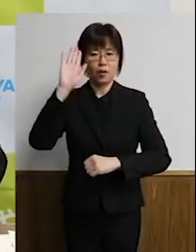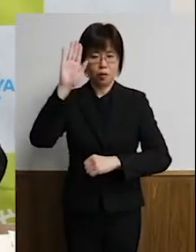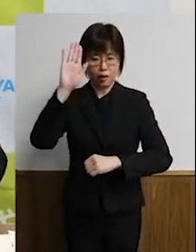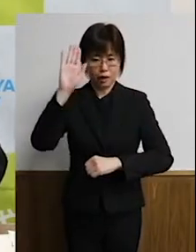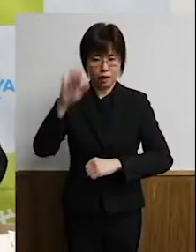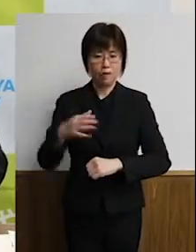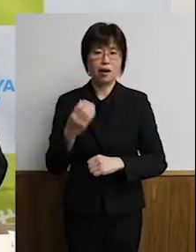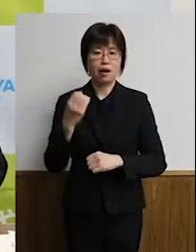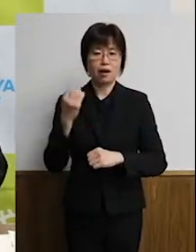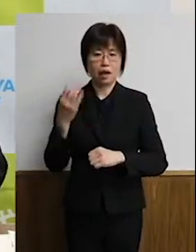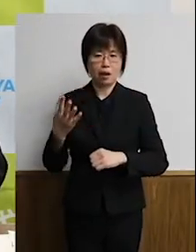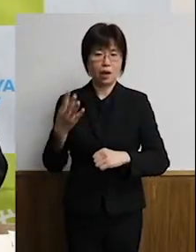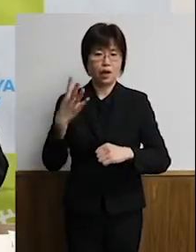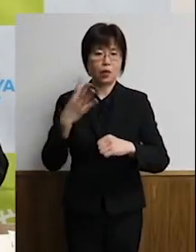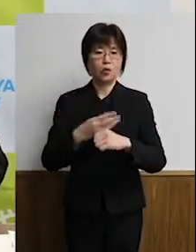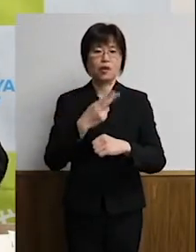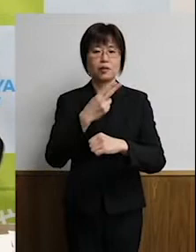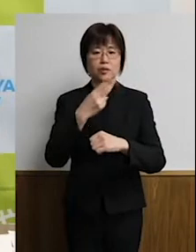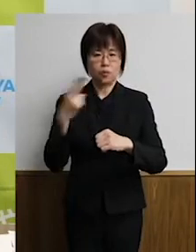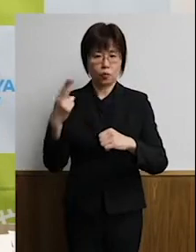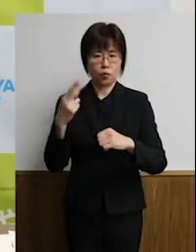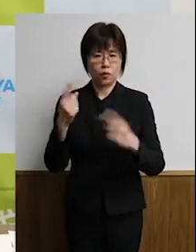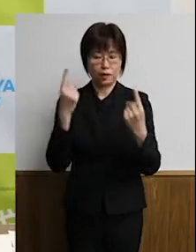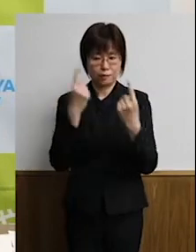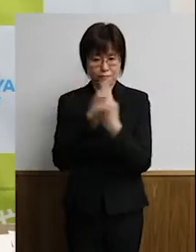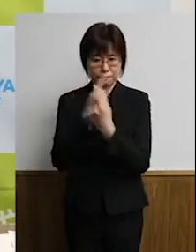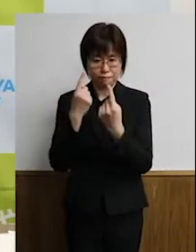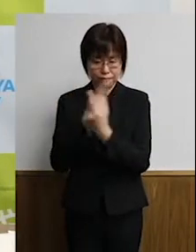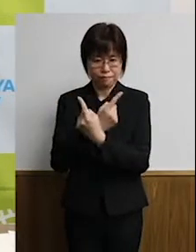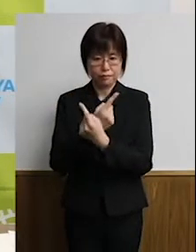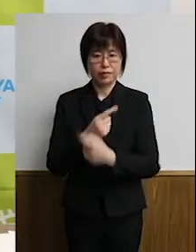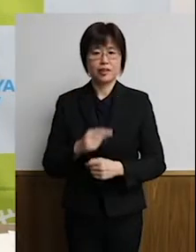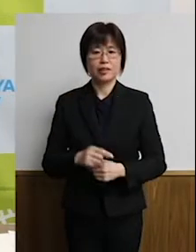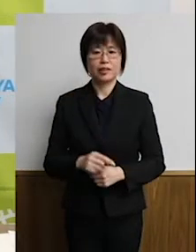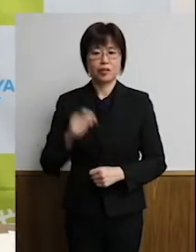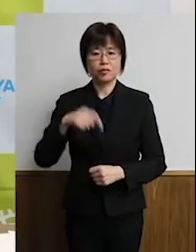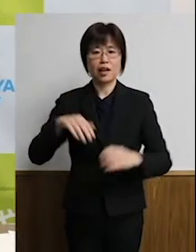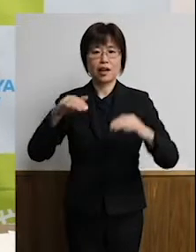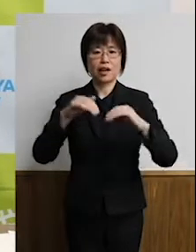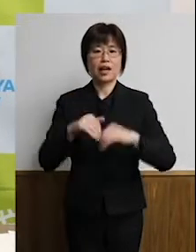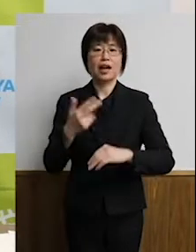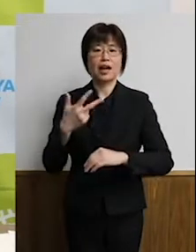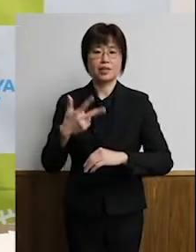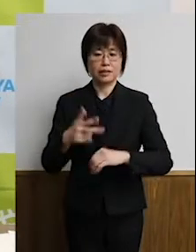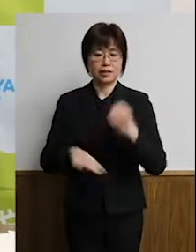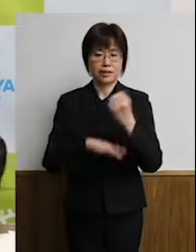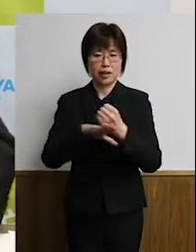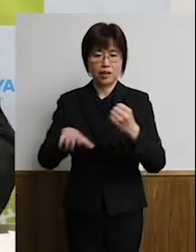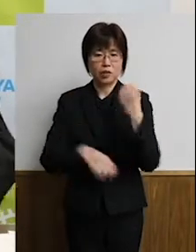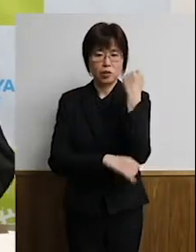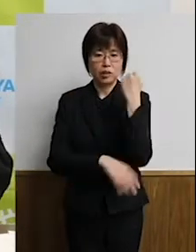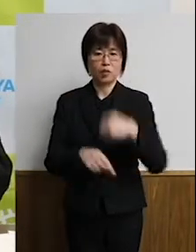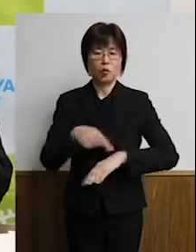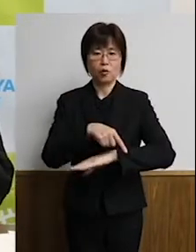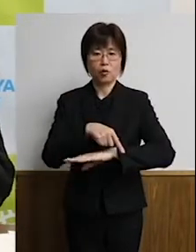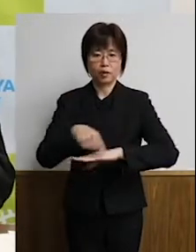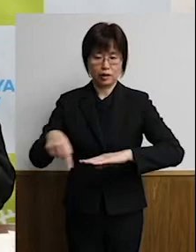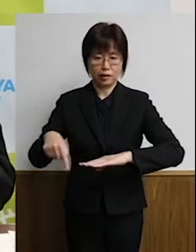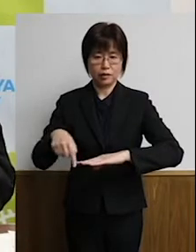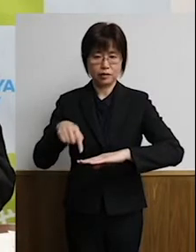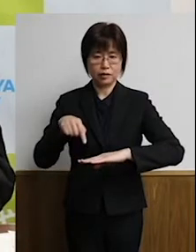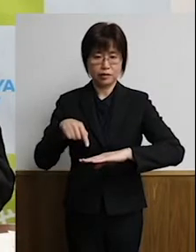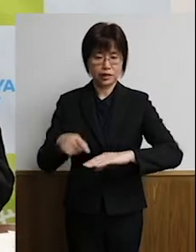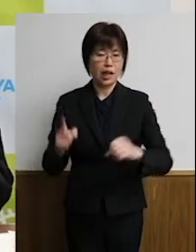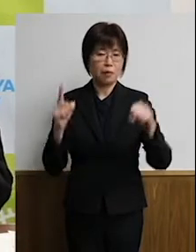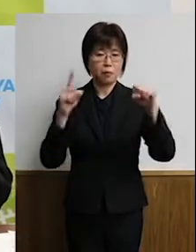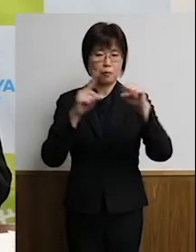向け令和4年度に見直しを迎える深谷市環境基本計画に脱炭素社会